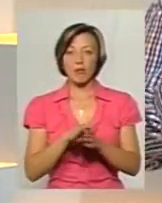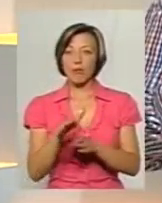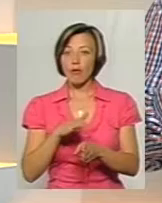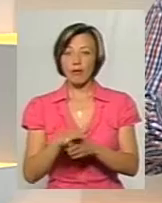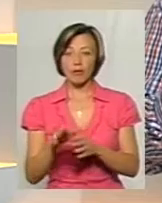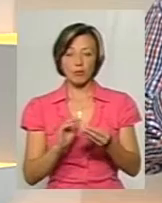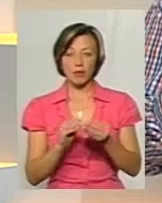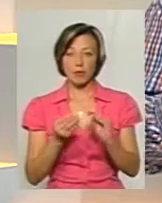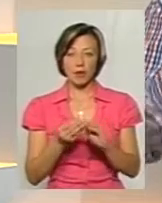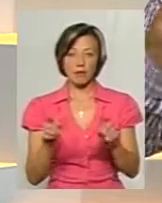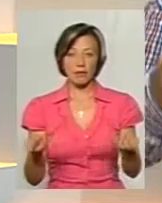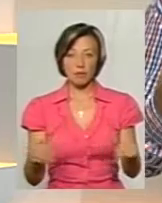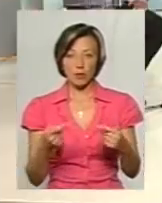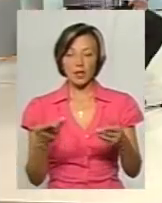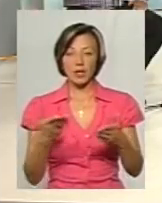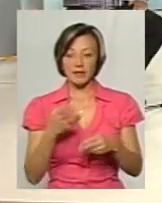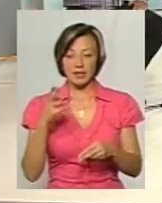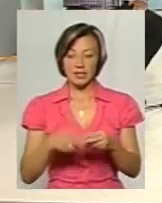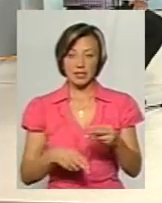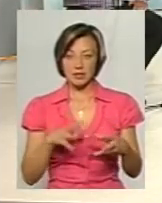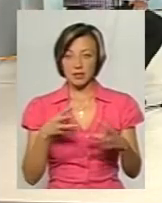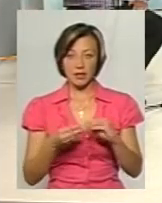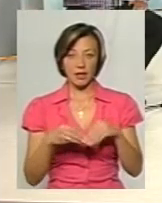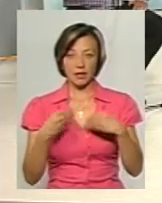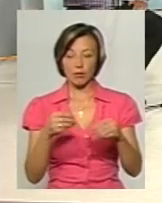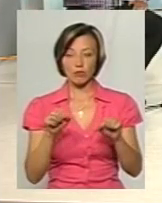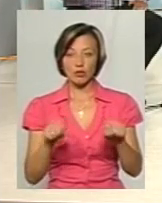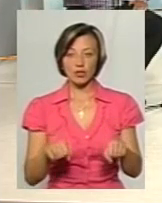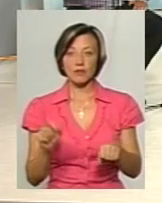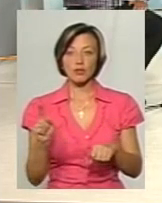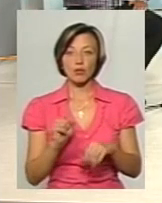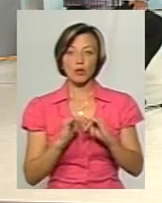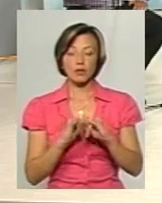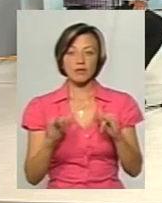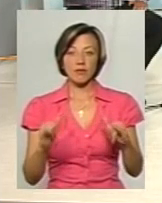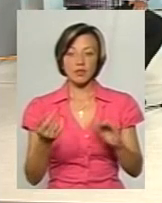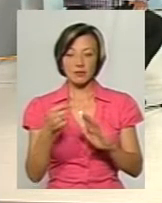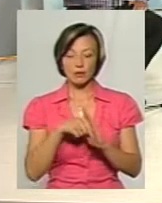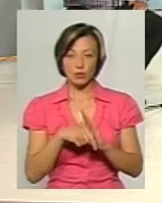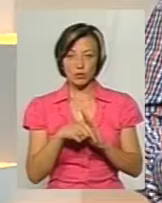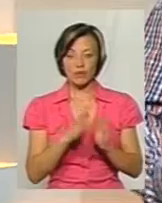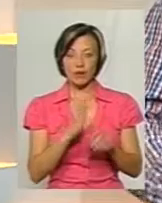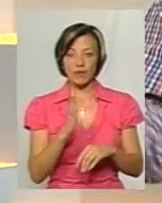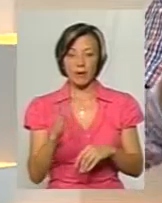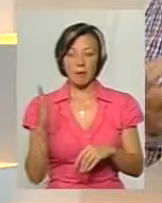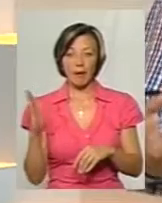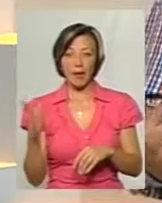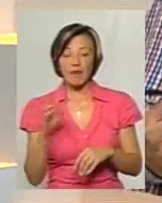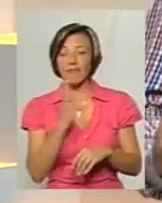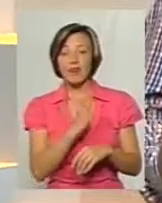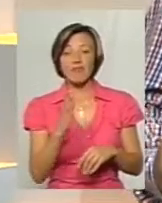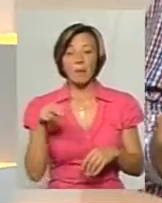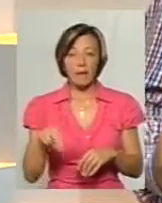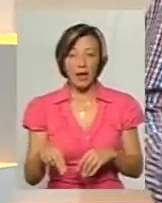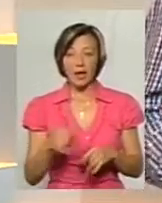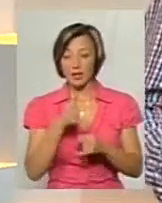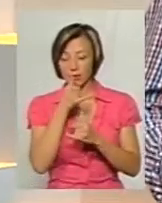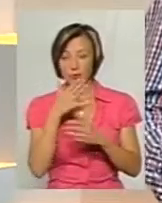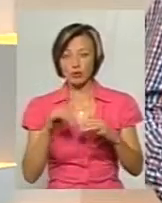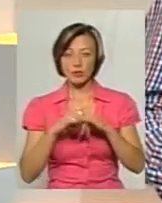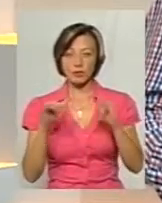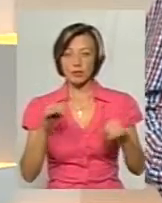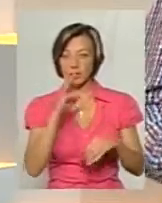проблем, які створюються, які в кінці кінців не дають можливість для того, щоб розвивався внутрішній валовий продукт, і в кінці кінців не можемо